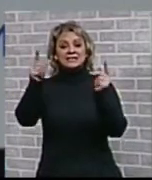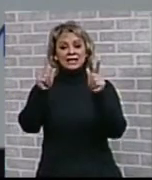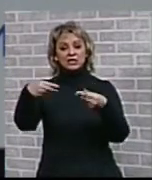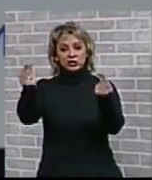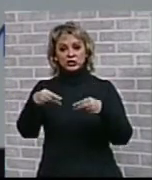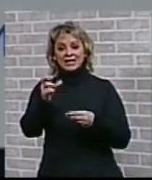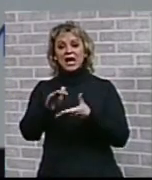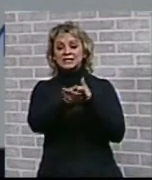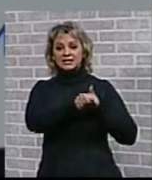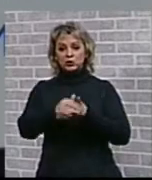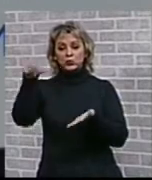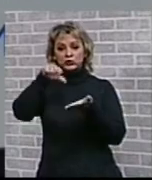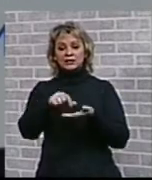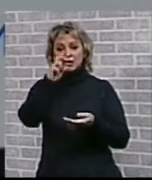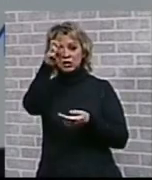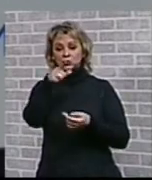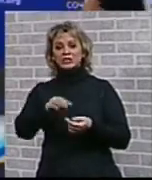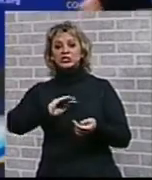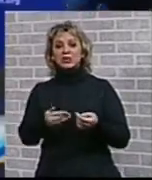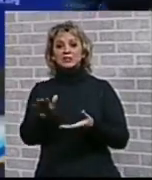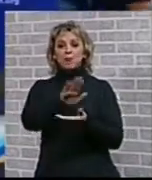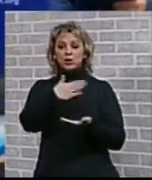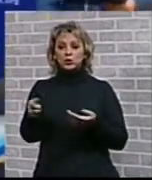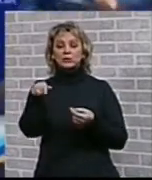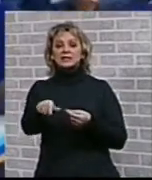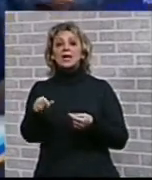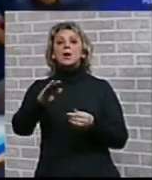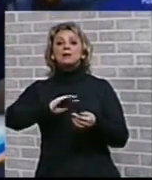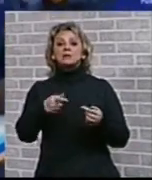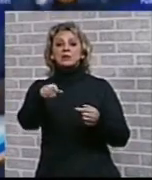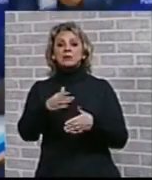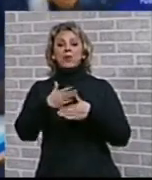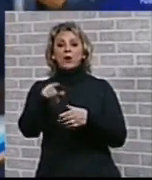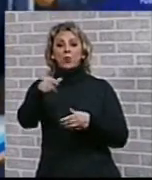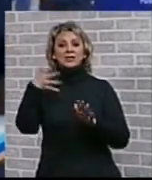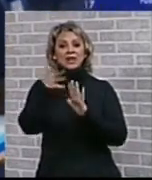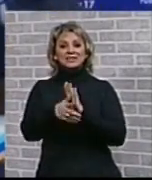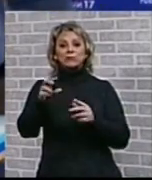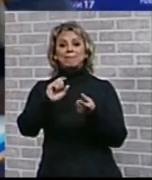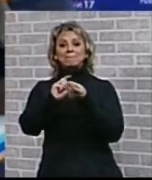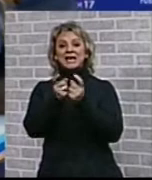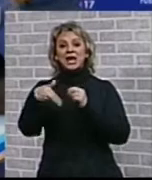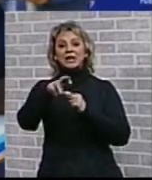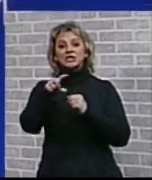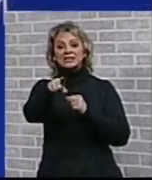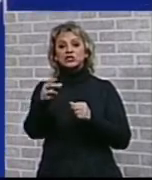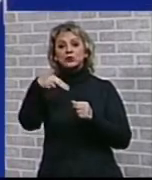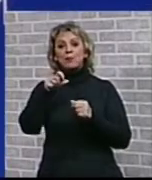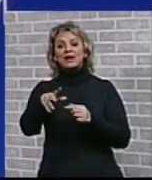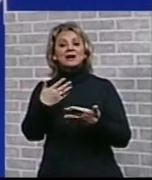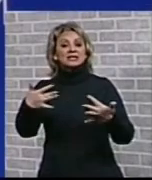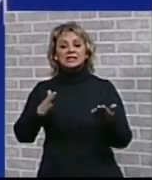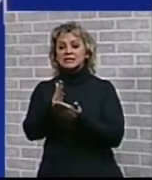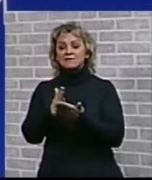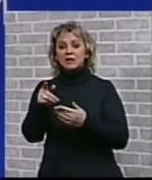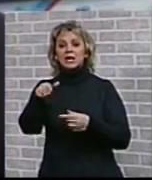с Ассоциацией участников государственно-частного партнерства. Предпринимателям помогут освоить механизм ГЧП в самых разных сферах.